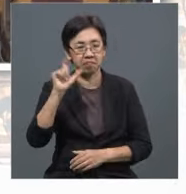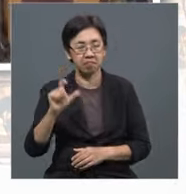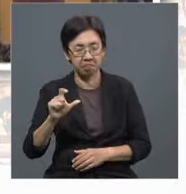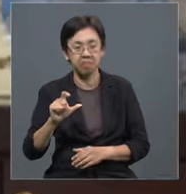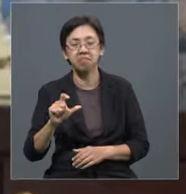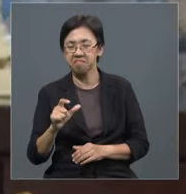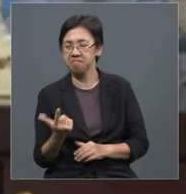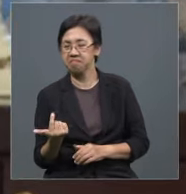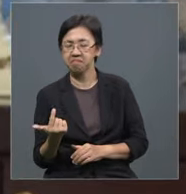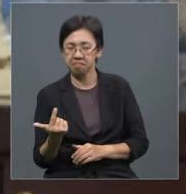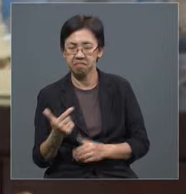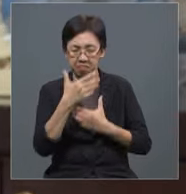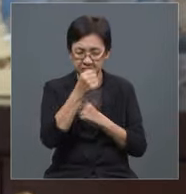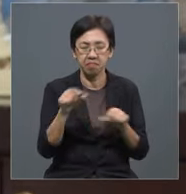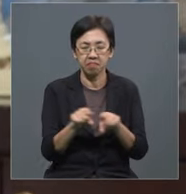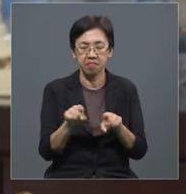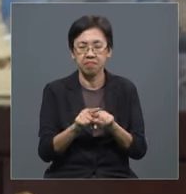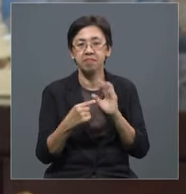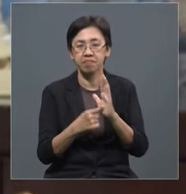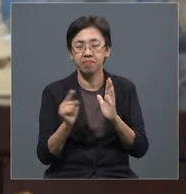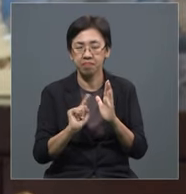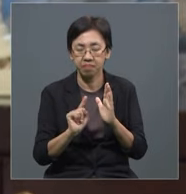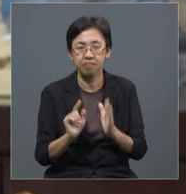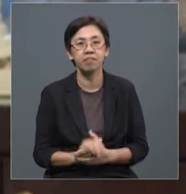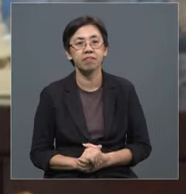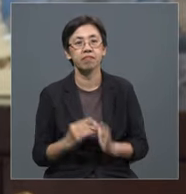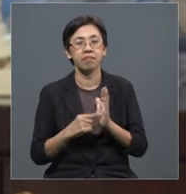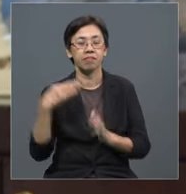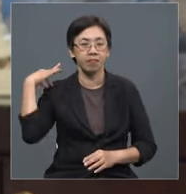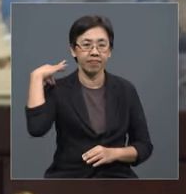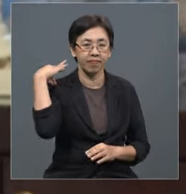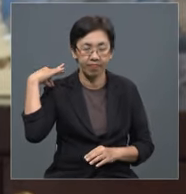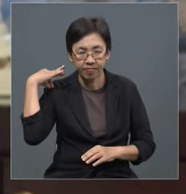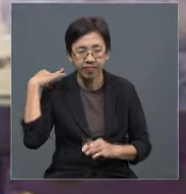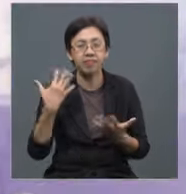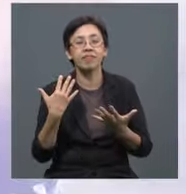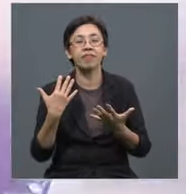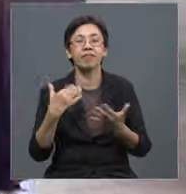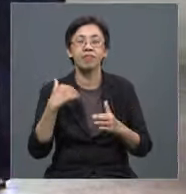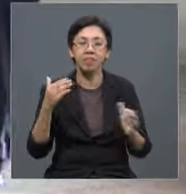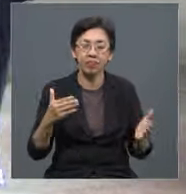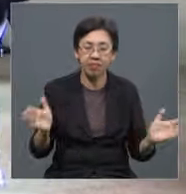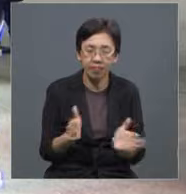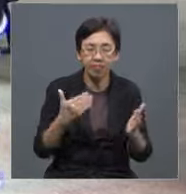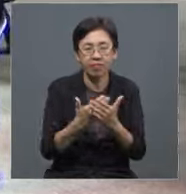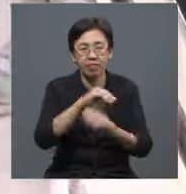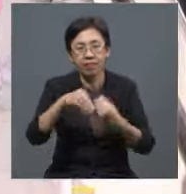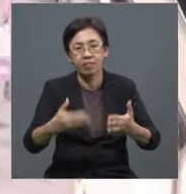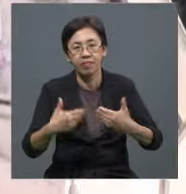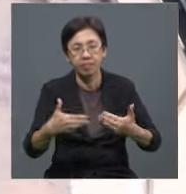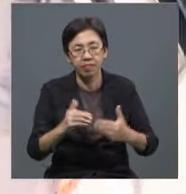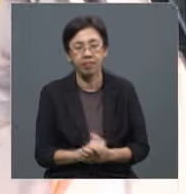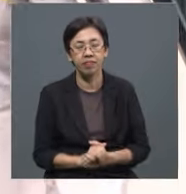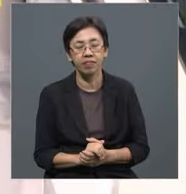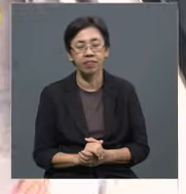ายมีความสนใจร่วมกันอย่างเช่นในด้านแฟชั่นแล้วก็ซอฟต์พาวเวอร์นะคะ สำหรับการเดินทางเยือน